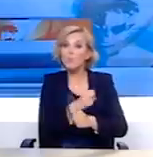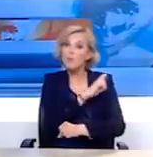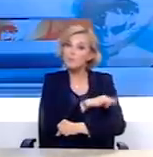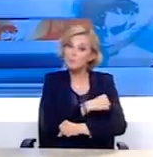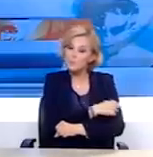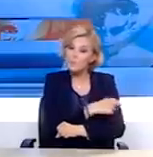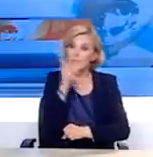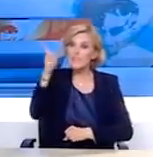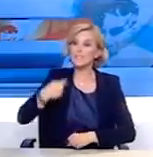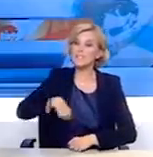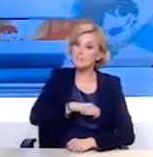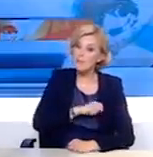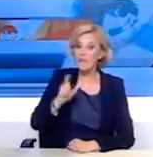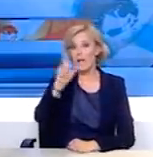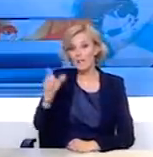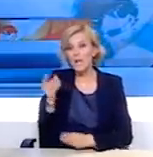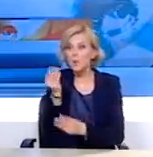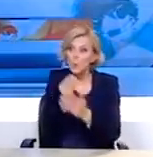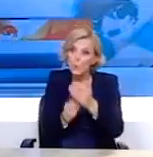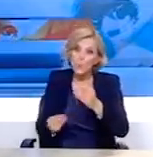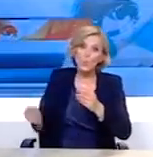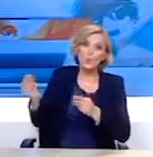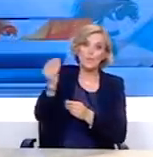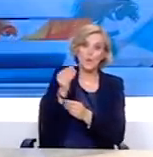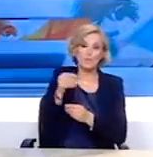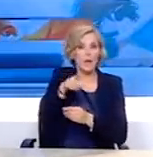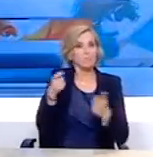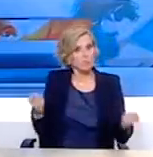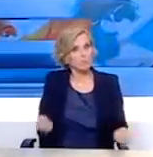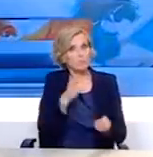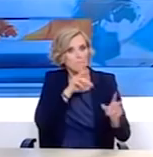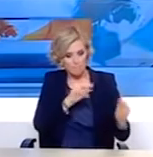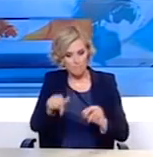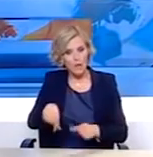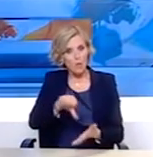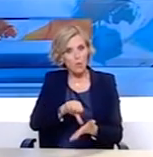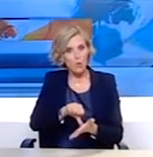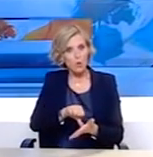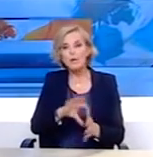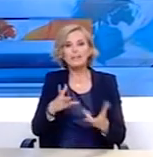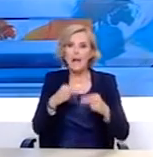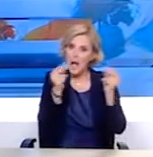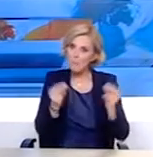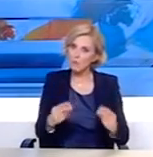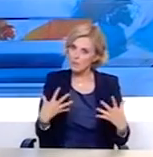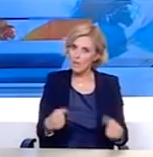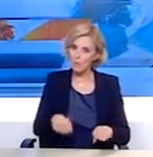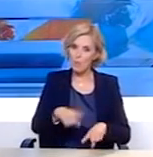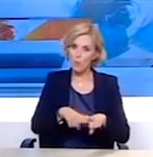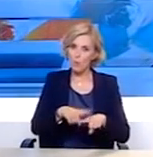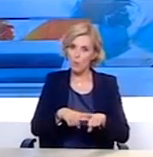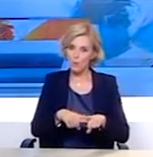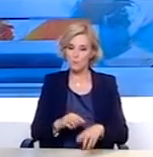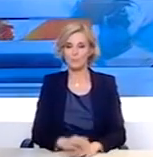χώρες με τα υψηλά ποσοστά νόσησης. Έχει εφαρμοστεί κάτι ανάλογο και στην Ελλάδα, και αν ναι, ποια είναι τα αποτελέσματα? Επίσης,